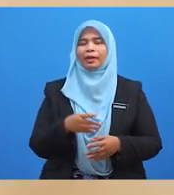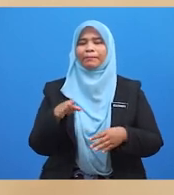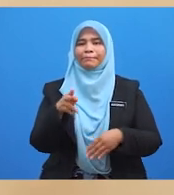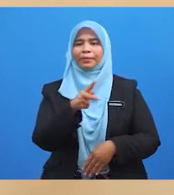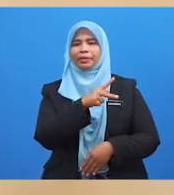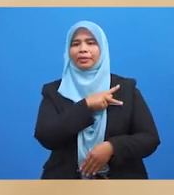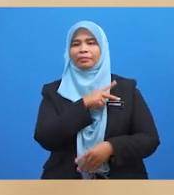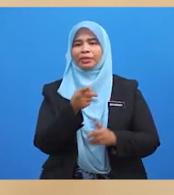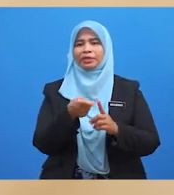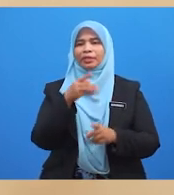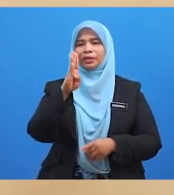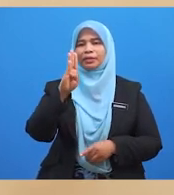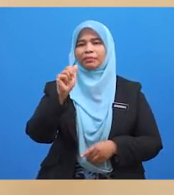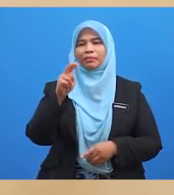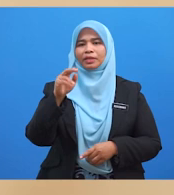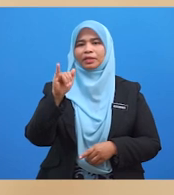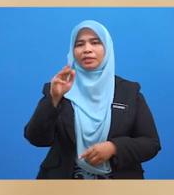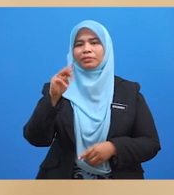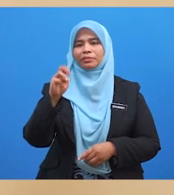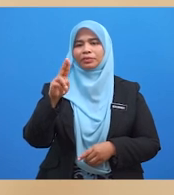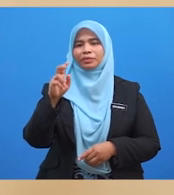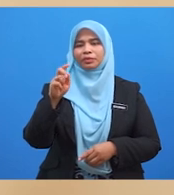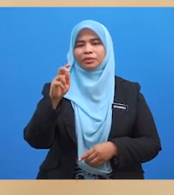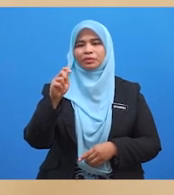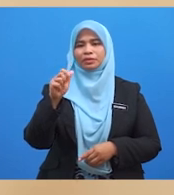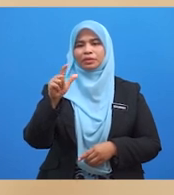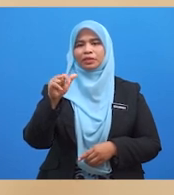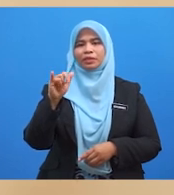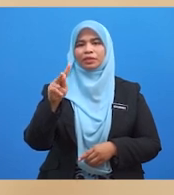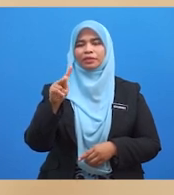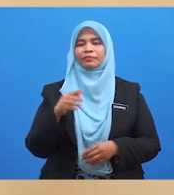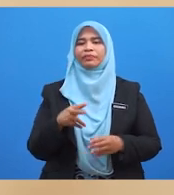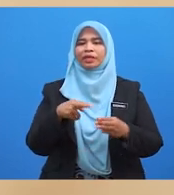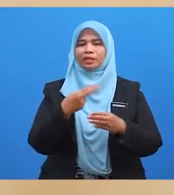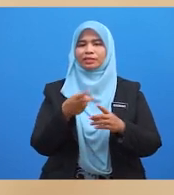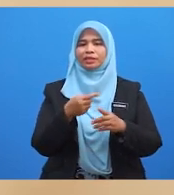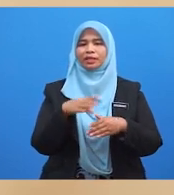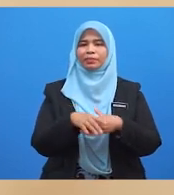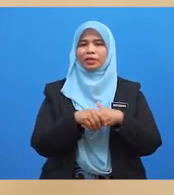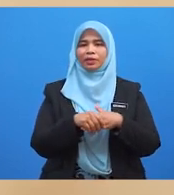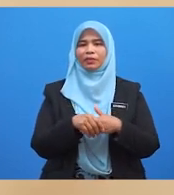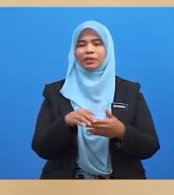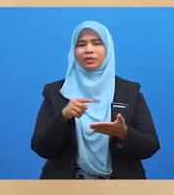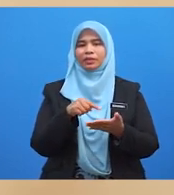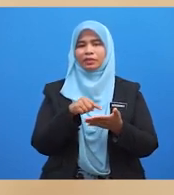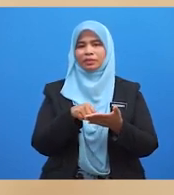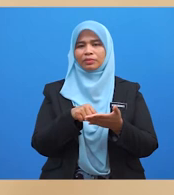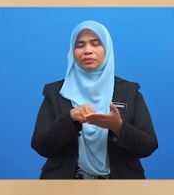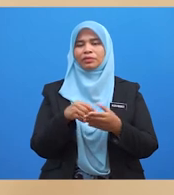dari Bani Mustalik. Hasil daripada perkahwinan tersebut, kaum Bani Mustalik yang asalnya membenci